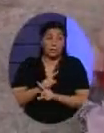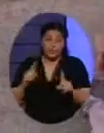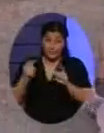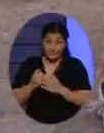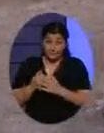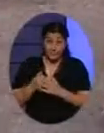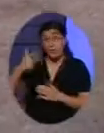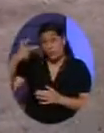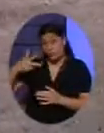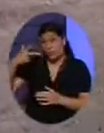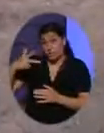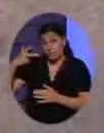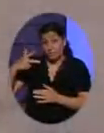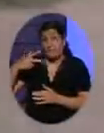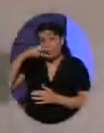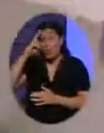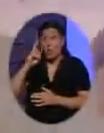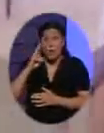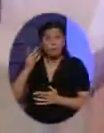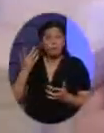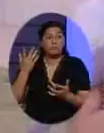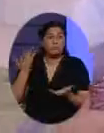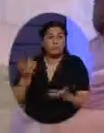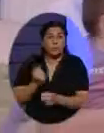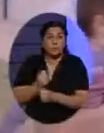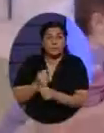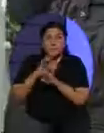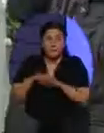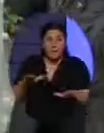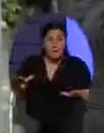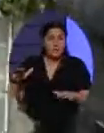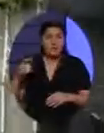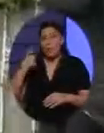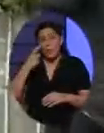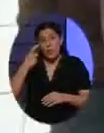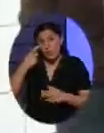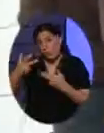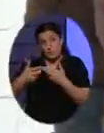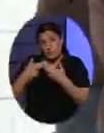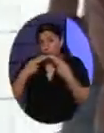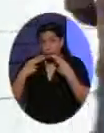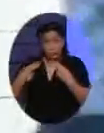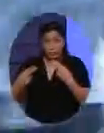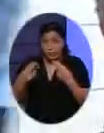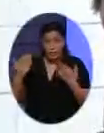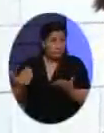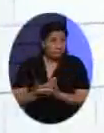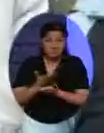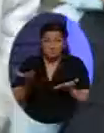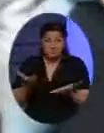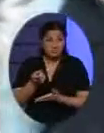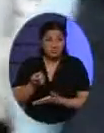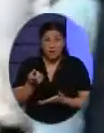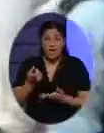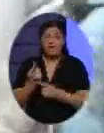שלושה ימים שהורים בקו האש נאלצים לאלתר מה עושים עם הילדים, ולא ממש נראה שלמישהו יש תשובה למשוואה החדשה.